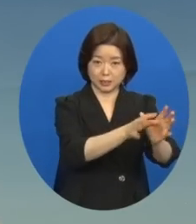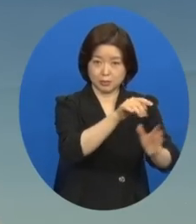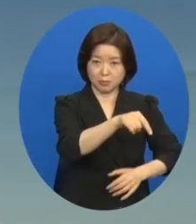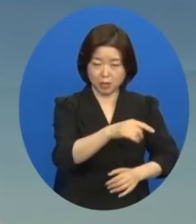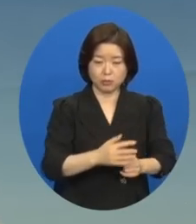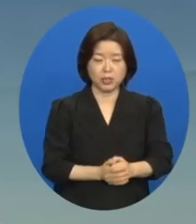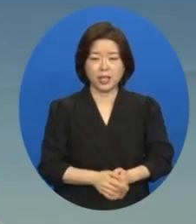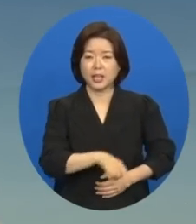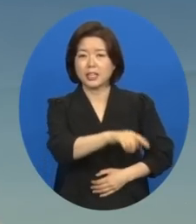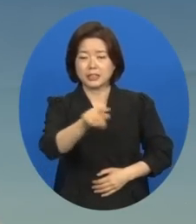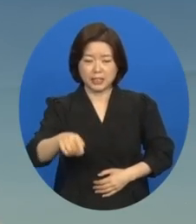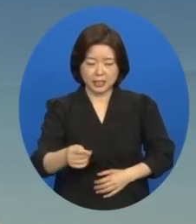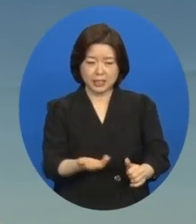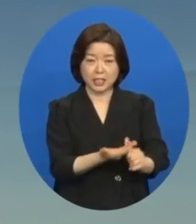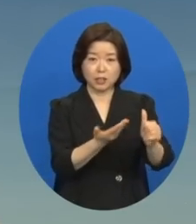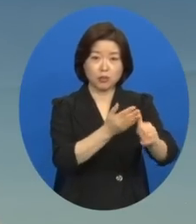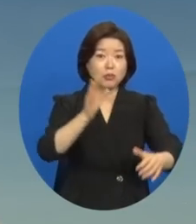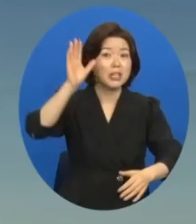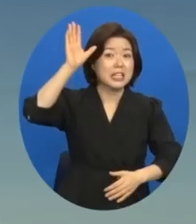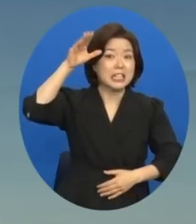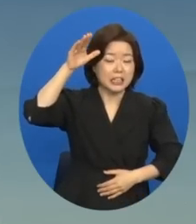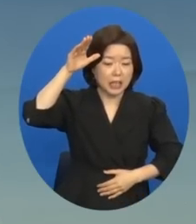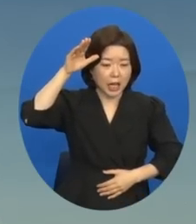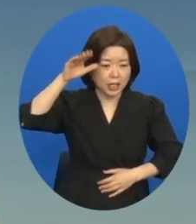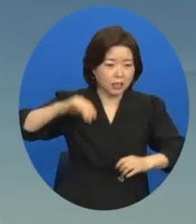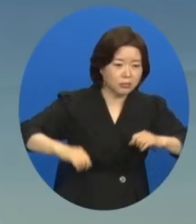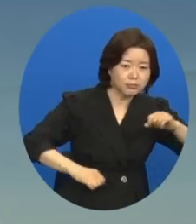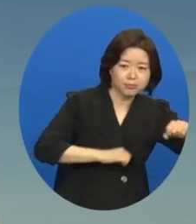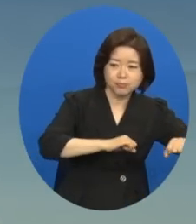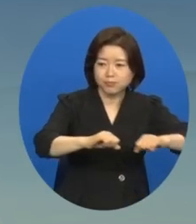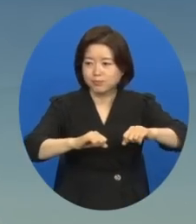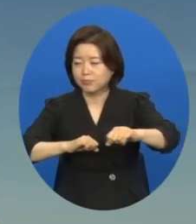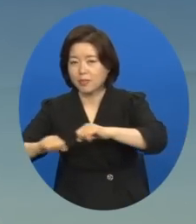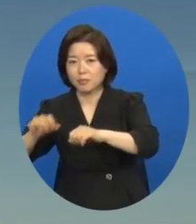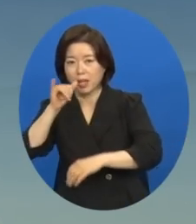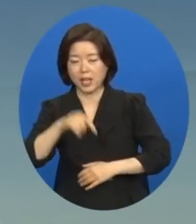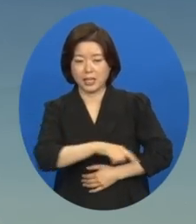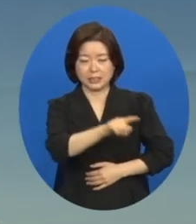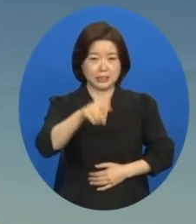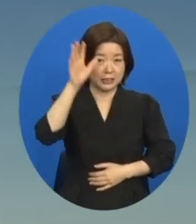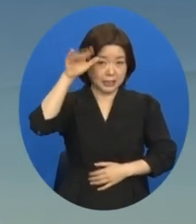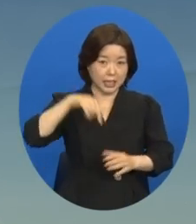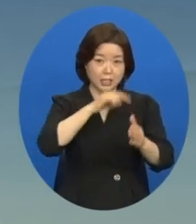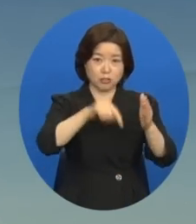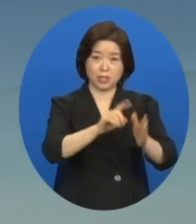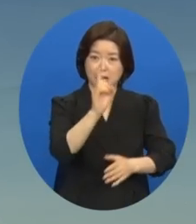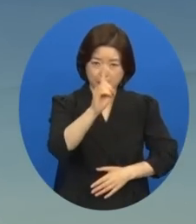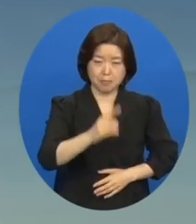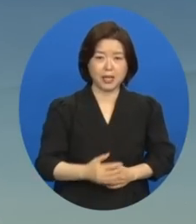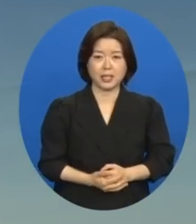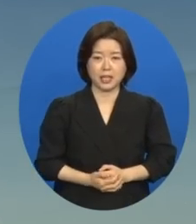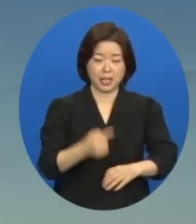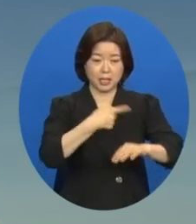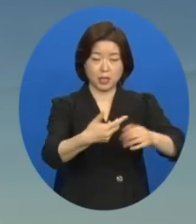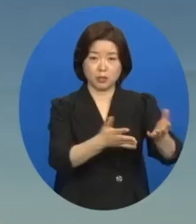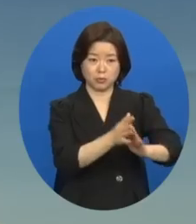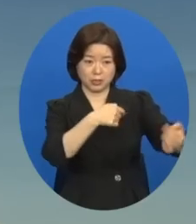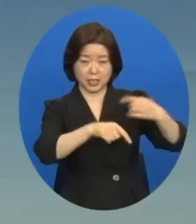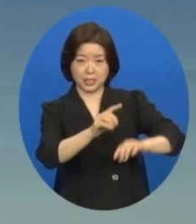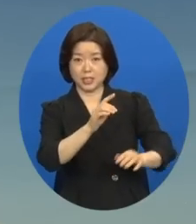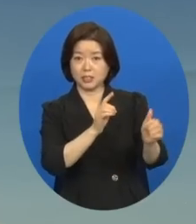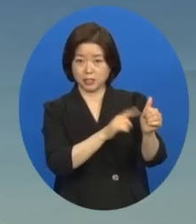부족민들이 키우는 개들이 동네를 이렇게 돌아다니는데 그 개 중에 한 마리가 이 부족 리더를